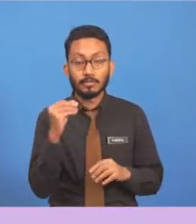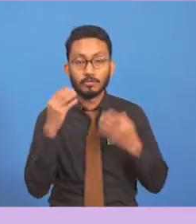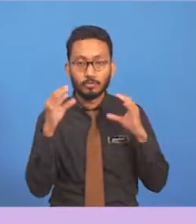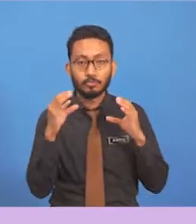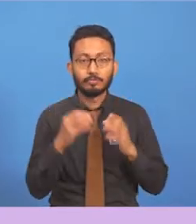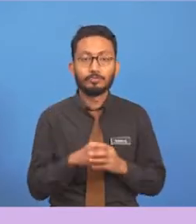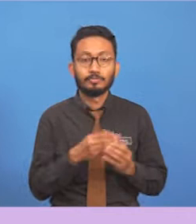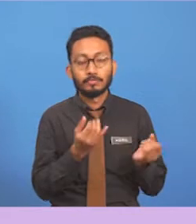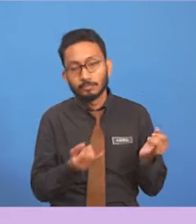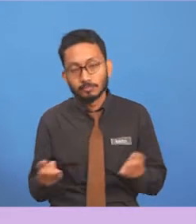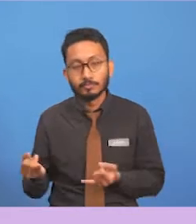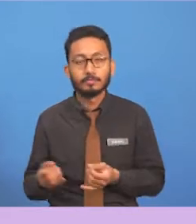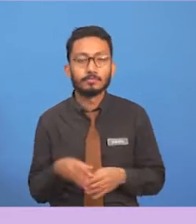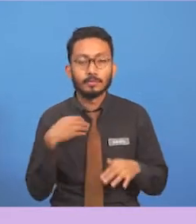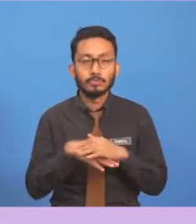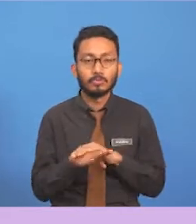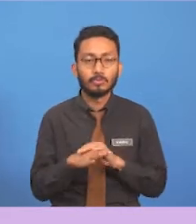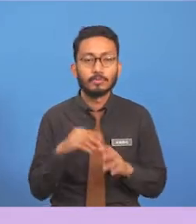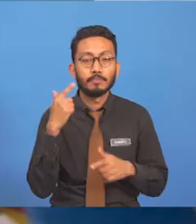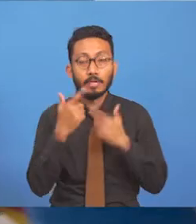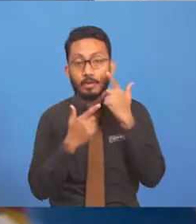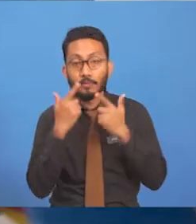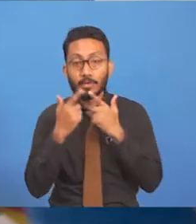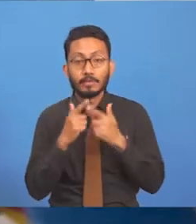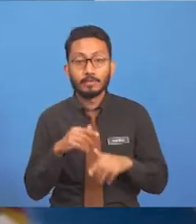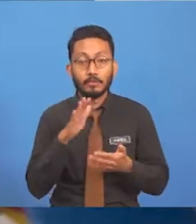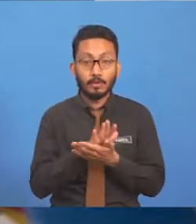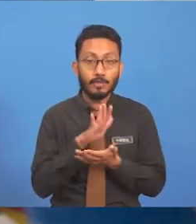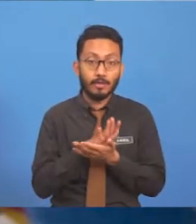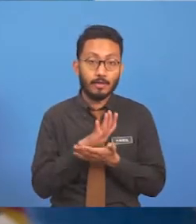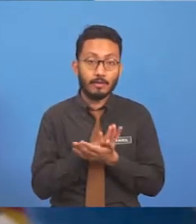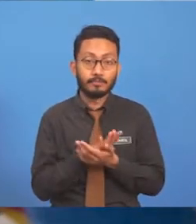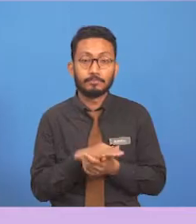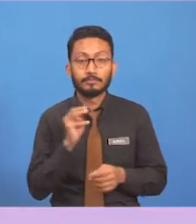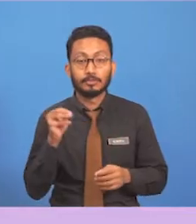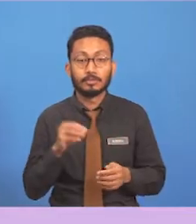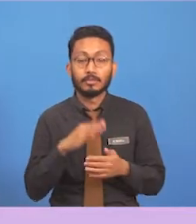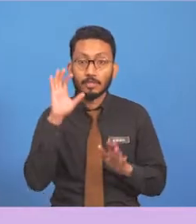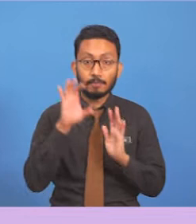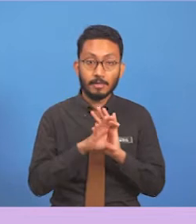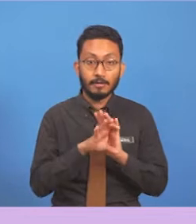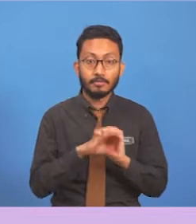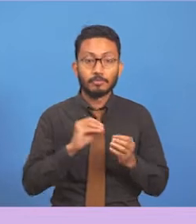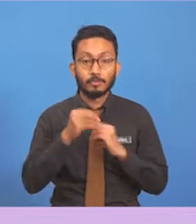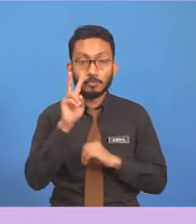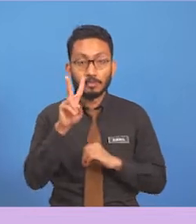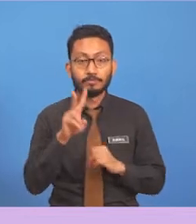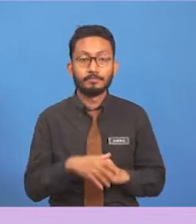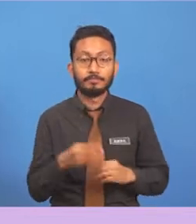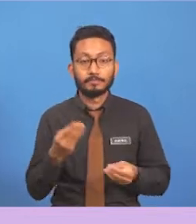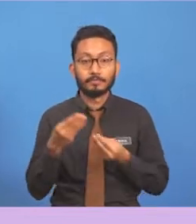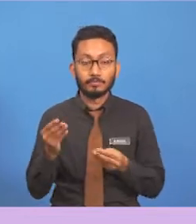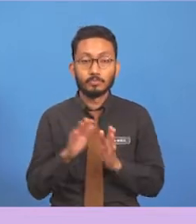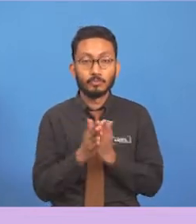menjemput masuk Pelawat ke sekolah murid dalam gempa kedua pula memberikan buku program